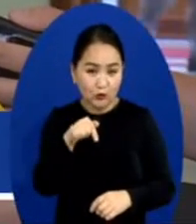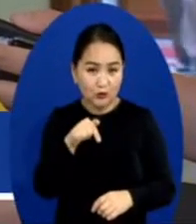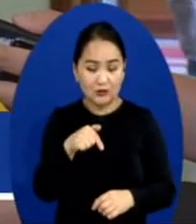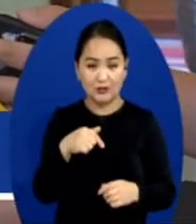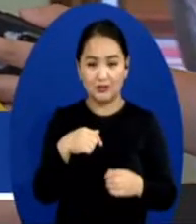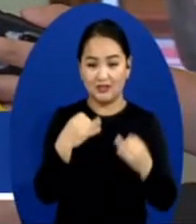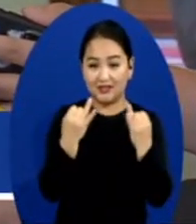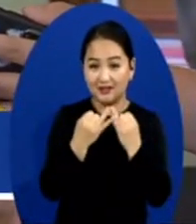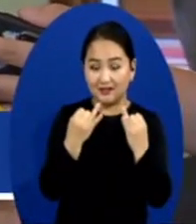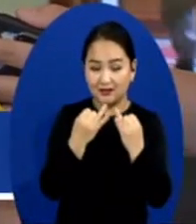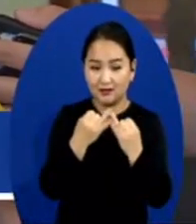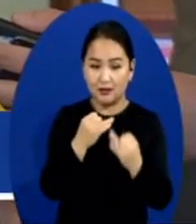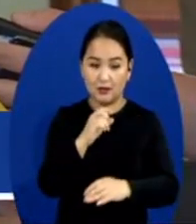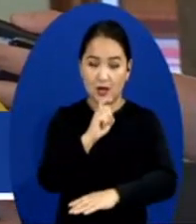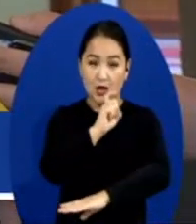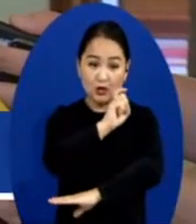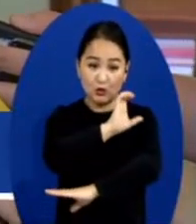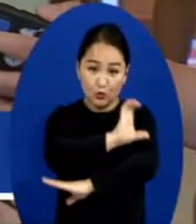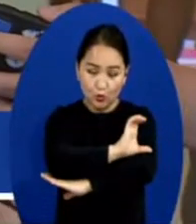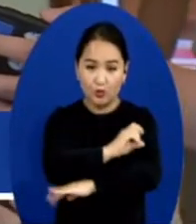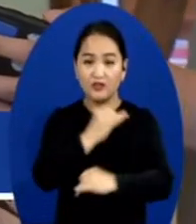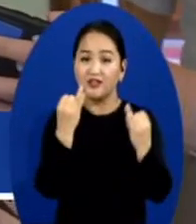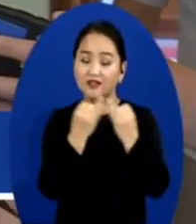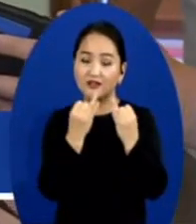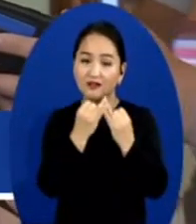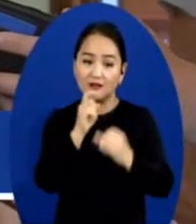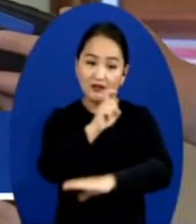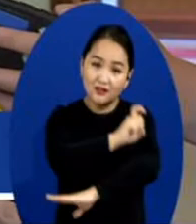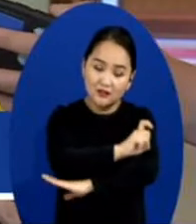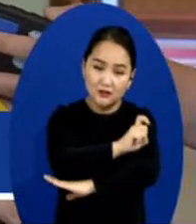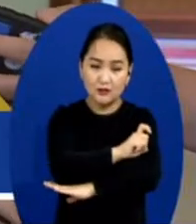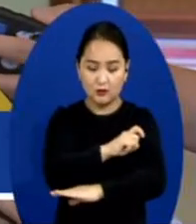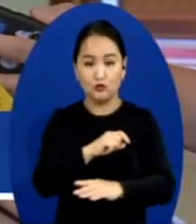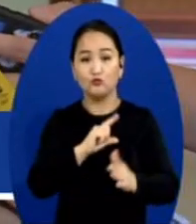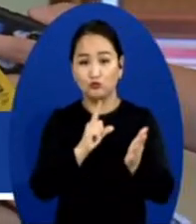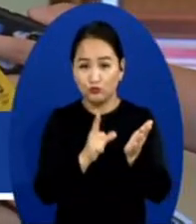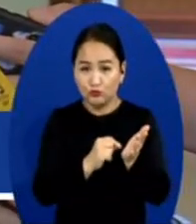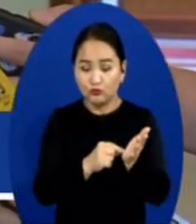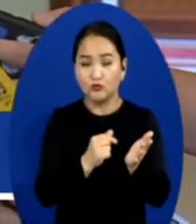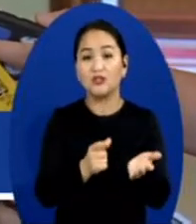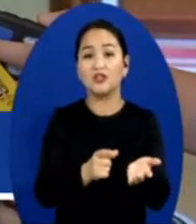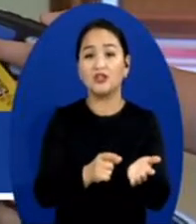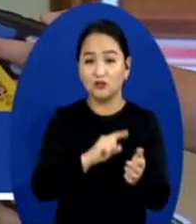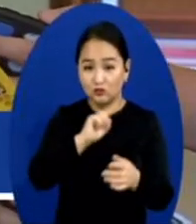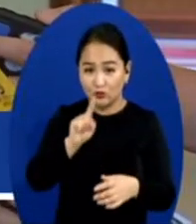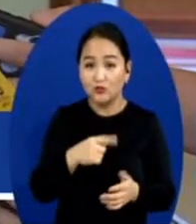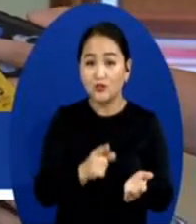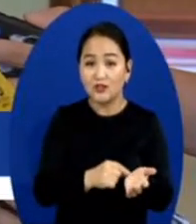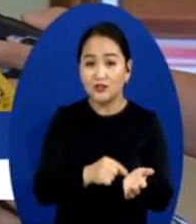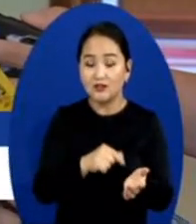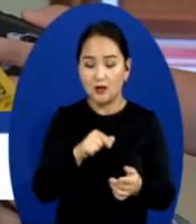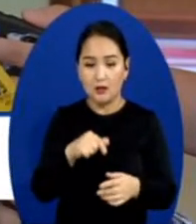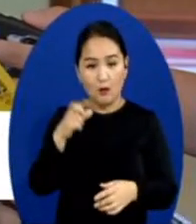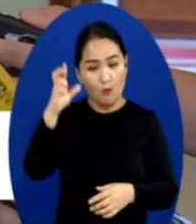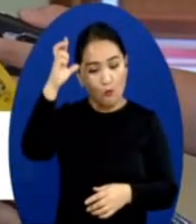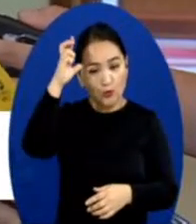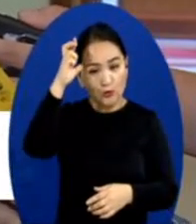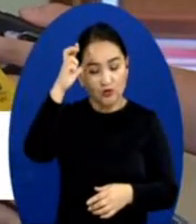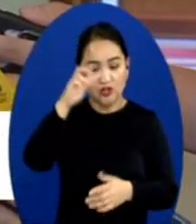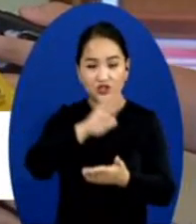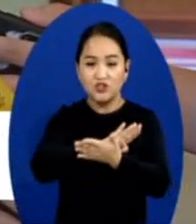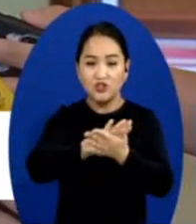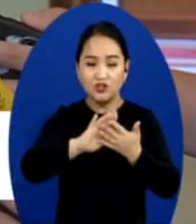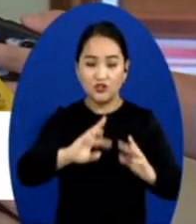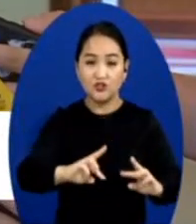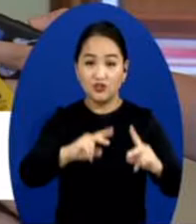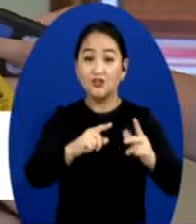сургалт, цахим сургуулийг эрх зүйн орчинд бол зөвшөөрё. Тэгэхээр энэ одоо хууль эрх зүйн орчны шинжилтийг бол энэ улсын тухайн хуулийн шинжилтээр оруулж ёо